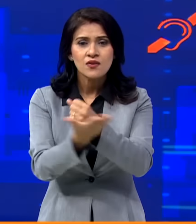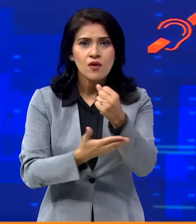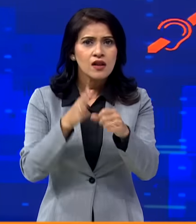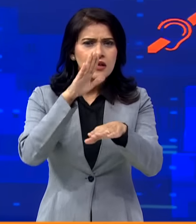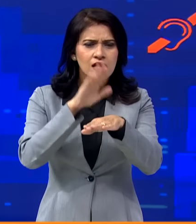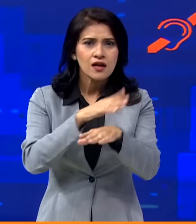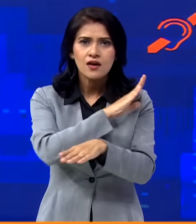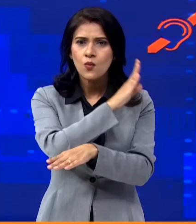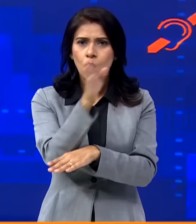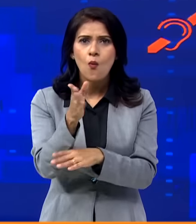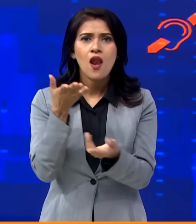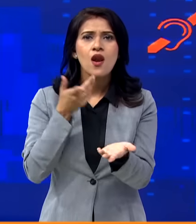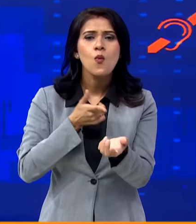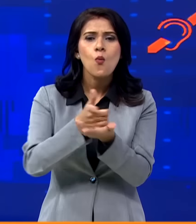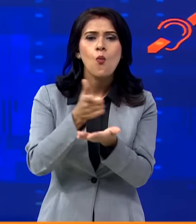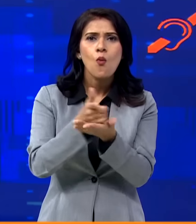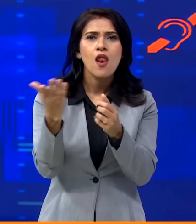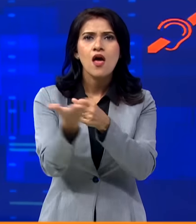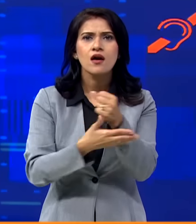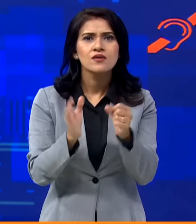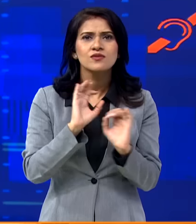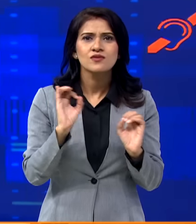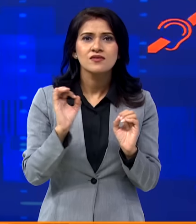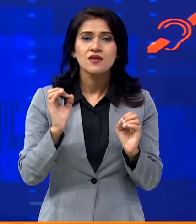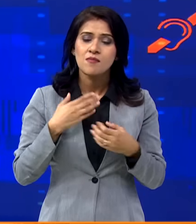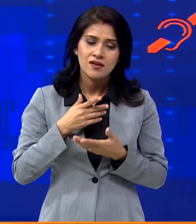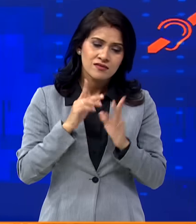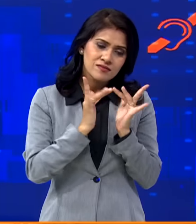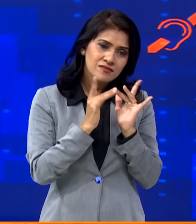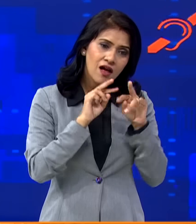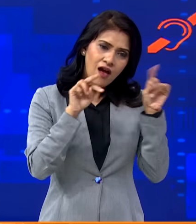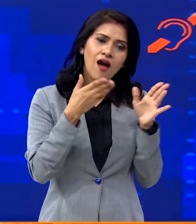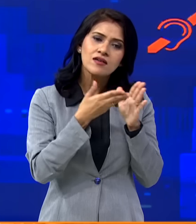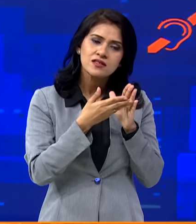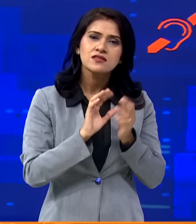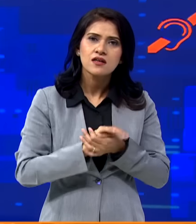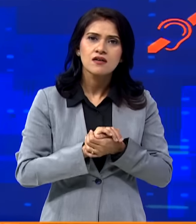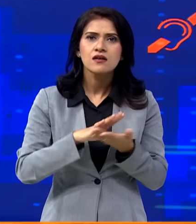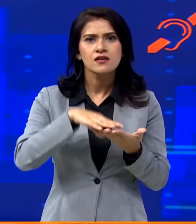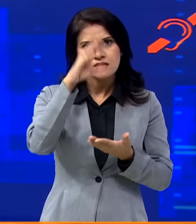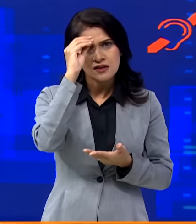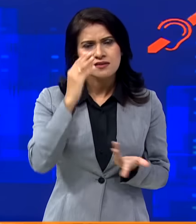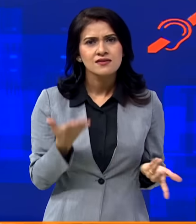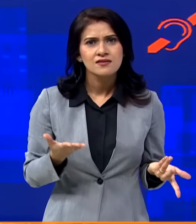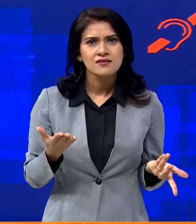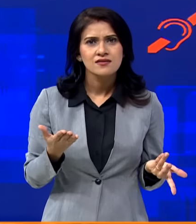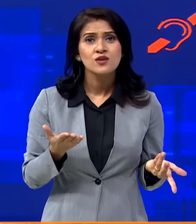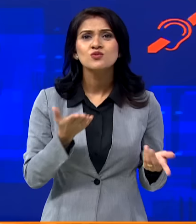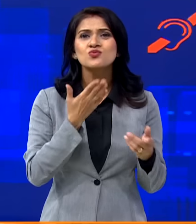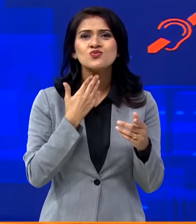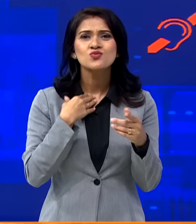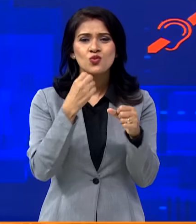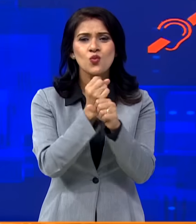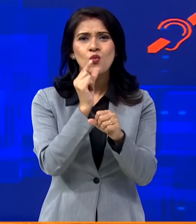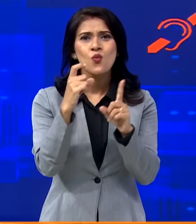कभी गांव नहीं देखा उन्होंने इंटरनेट पर शुरू में देखा होगा मेरा गांव मेरा देश मेरी बात को समझने की